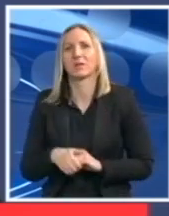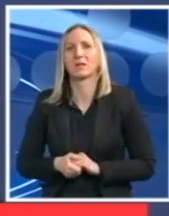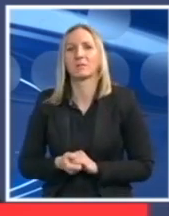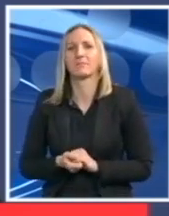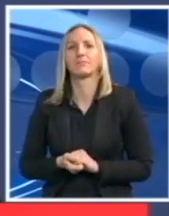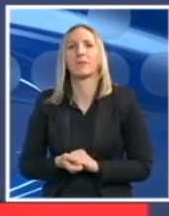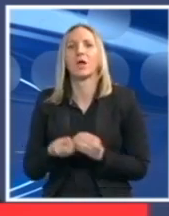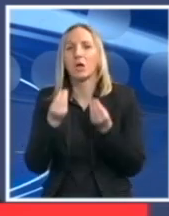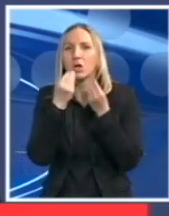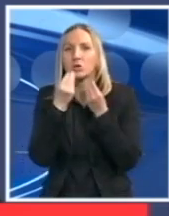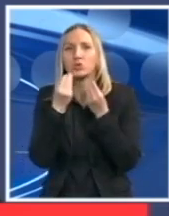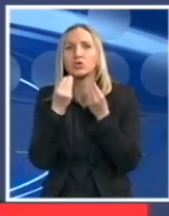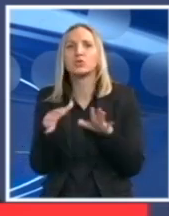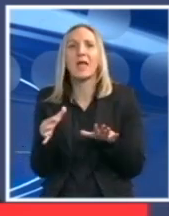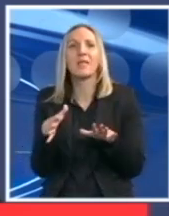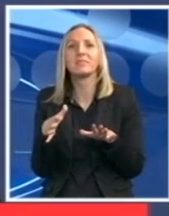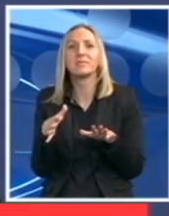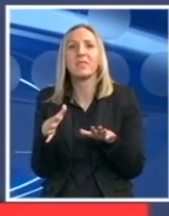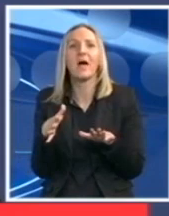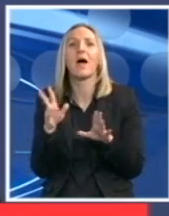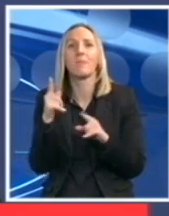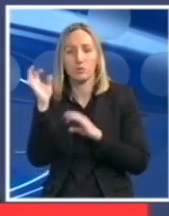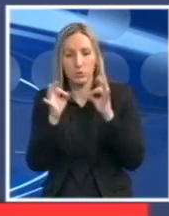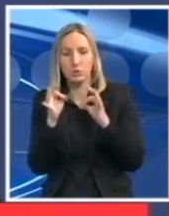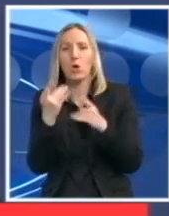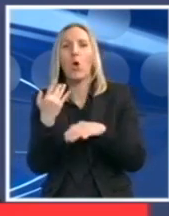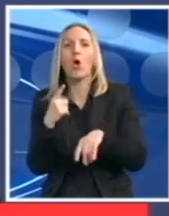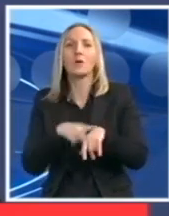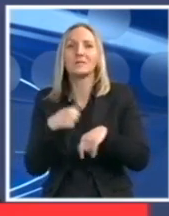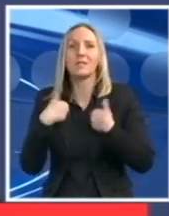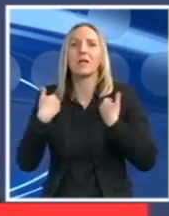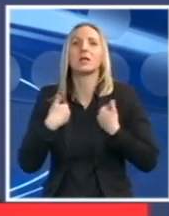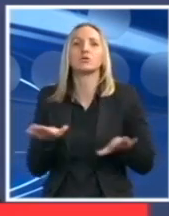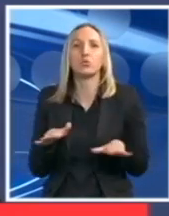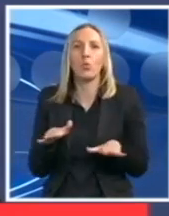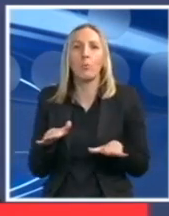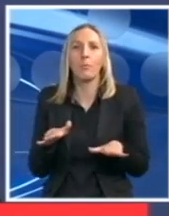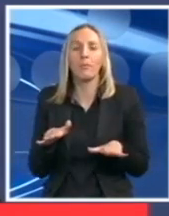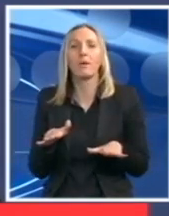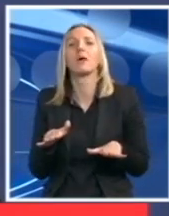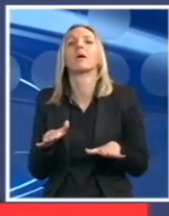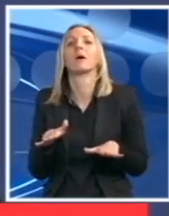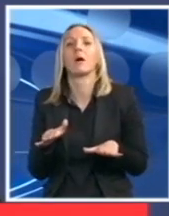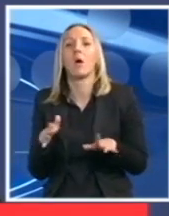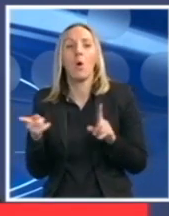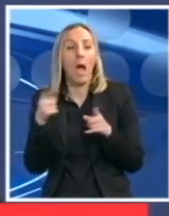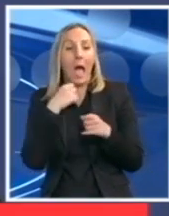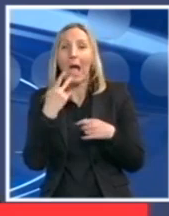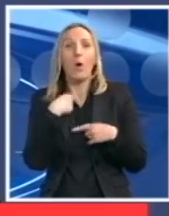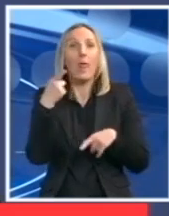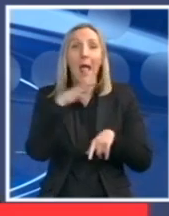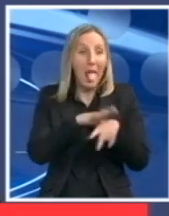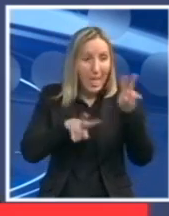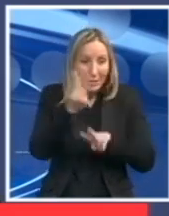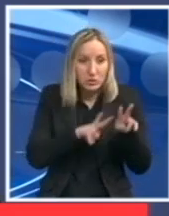šteta se meri satima utrošenim umesto u lečenje, u neko